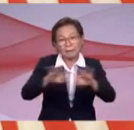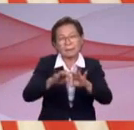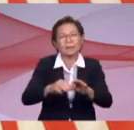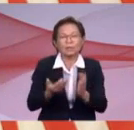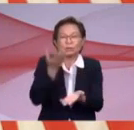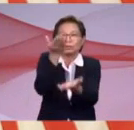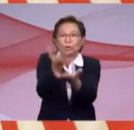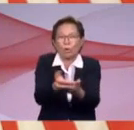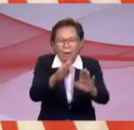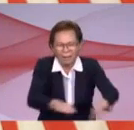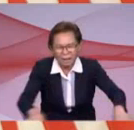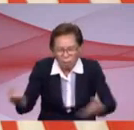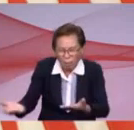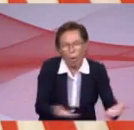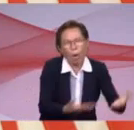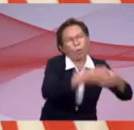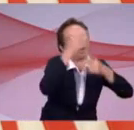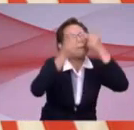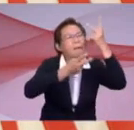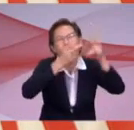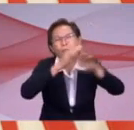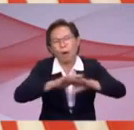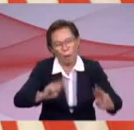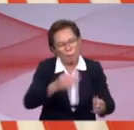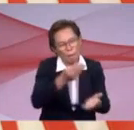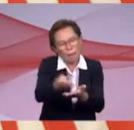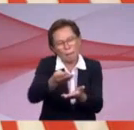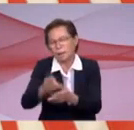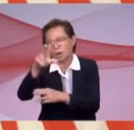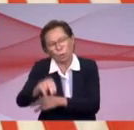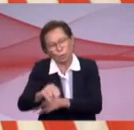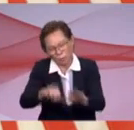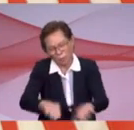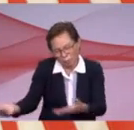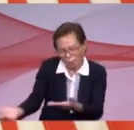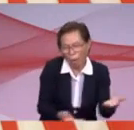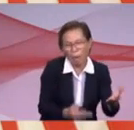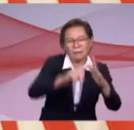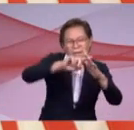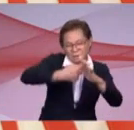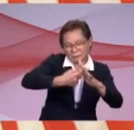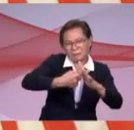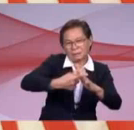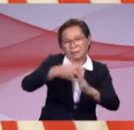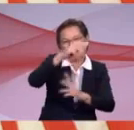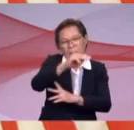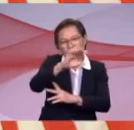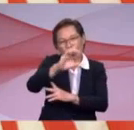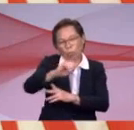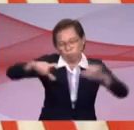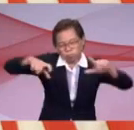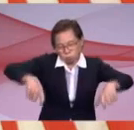tidak dibawa ke tempat-tempat awam, contohnya di mall dan sebagainya. Jadi dengan pelaksanaan MCO